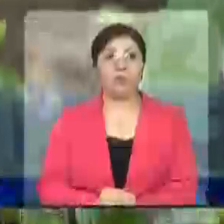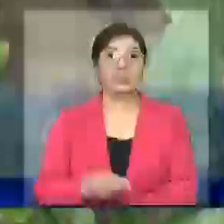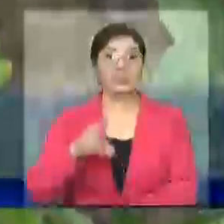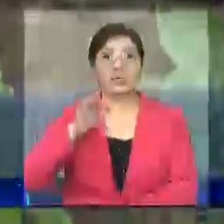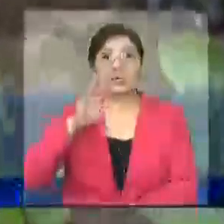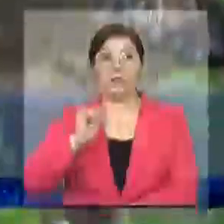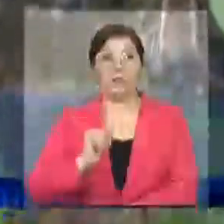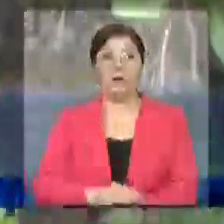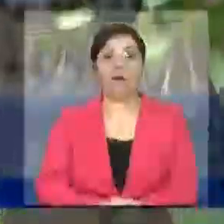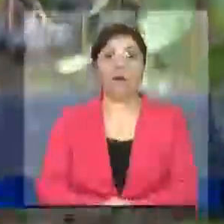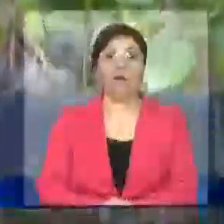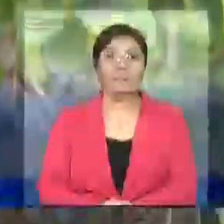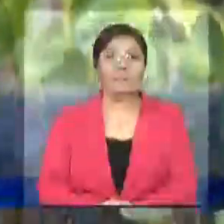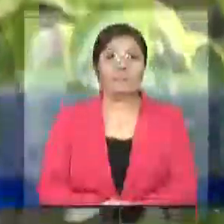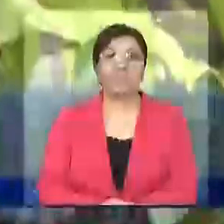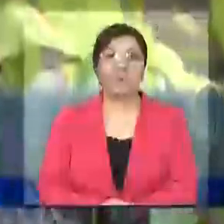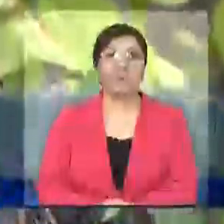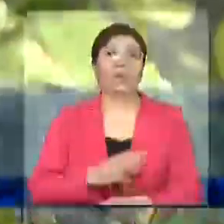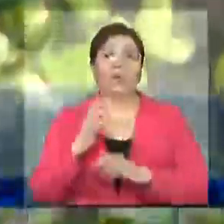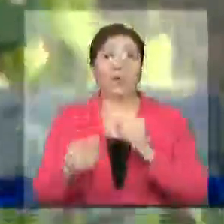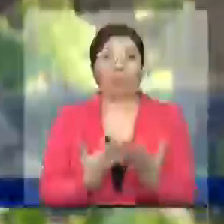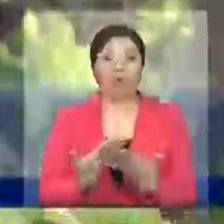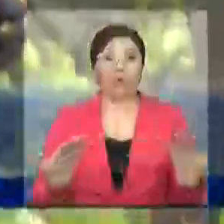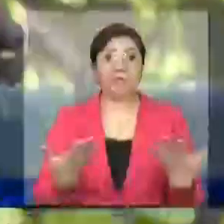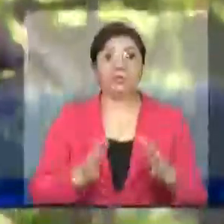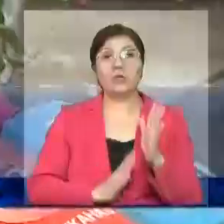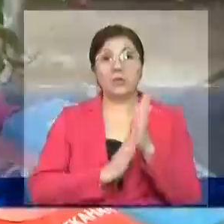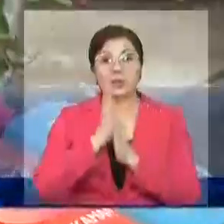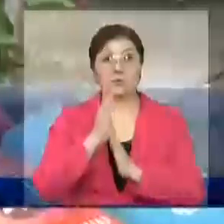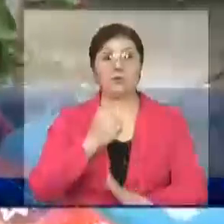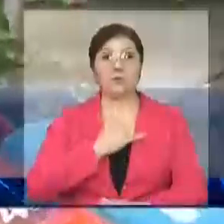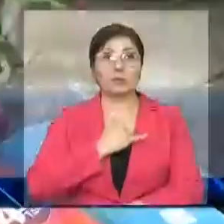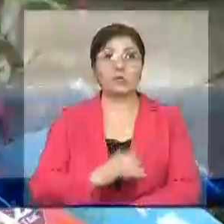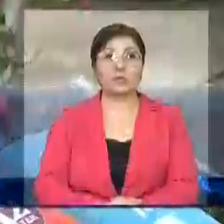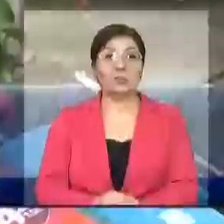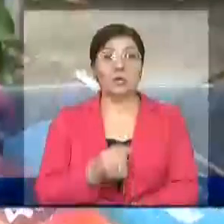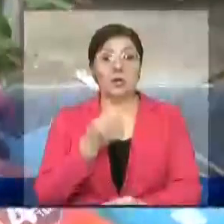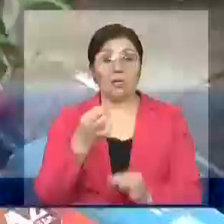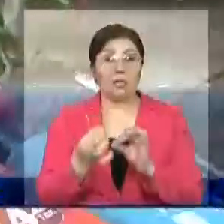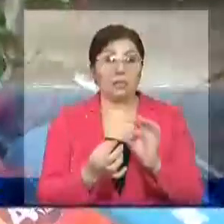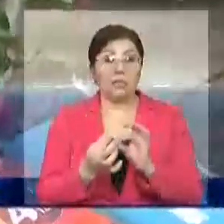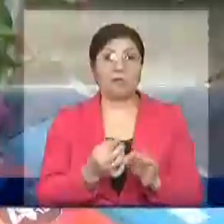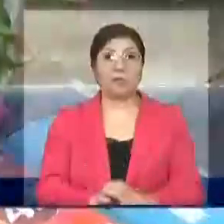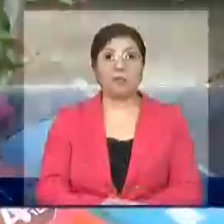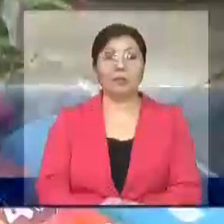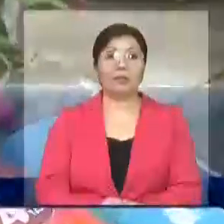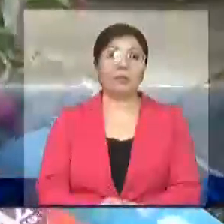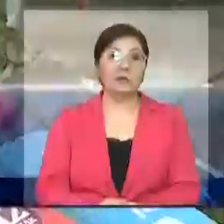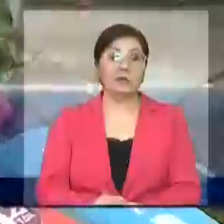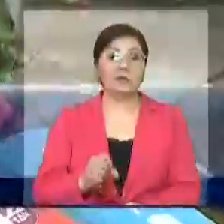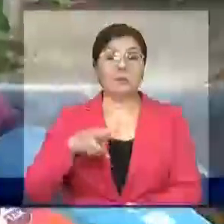вишня, абрикосы, овощи. У нас смородина три вида: красная, черная и